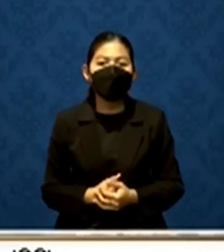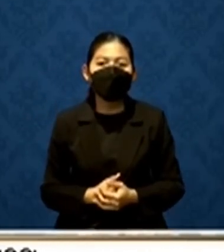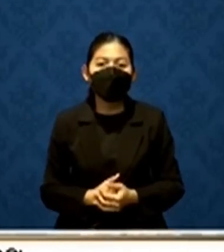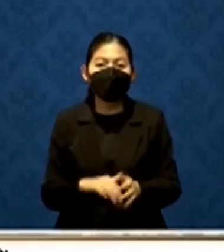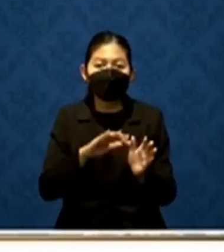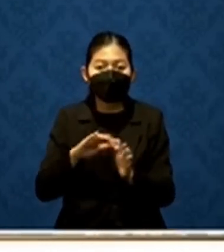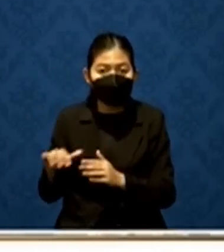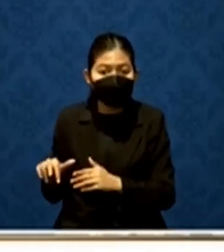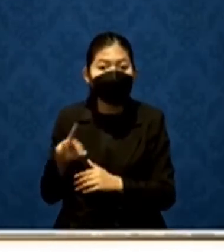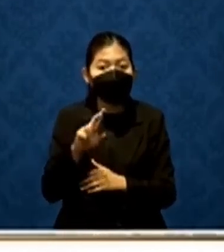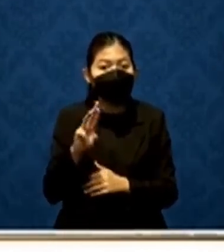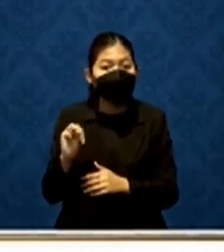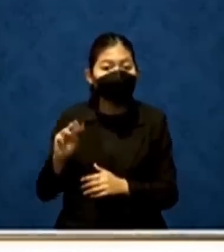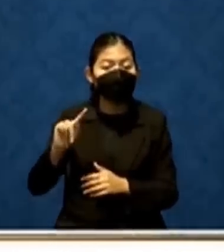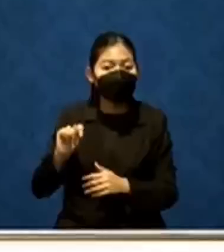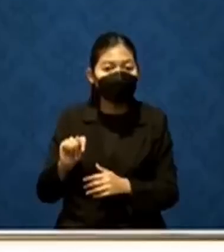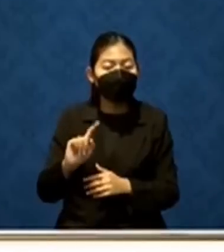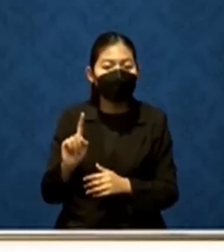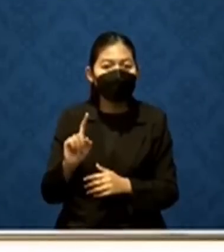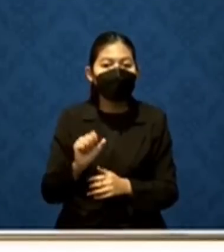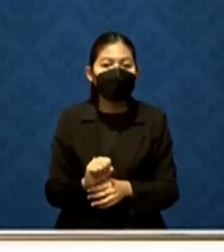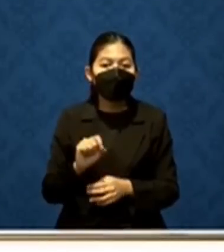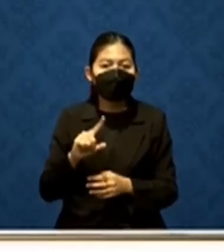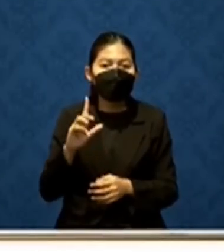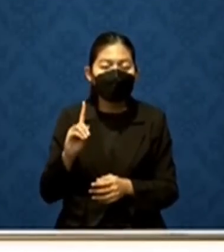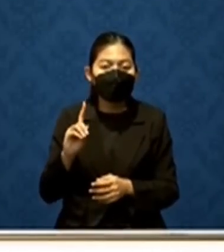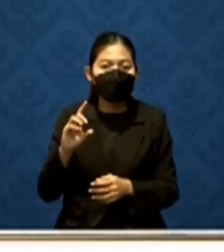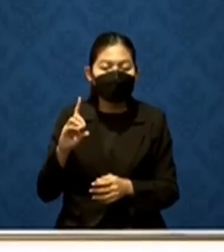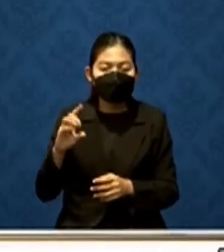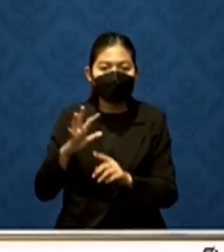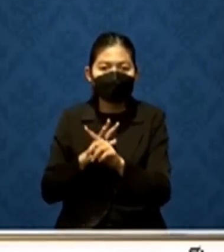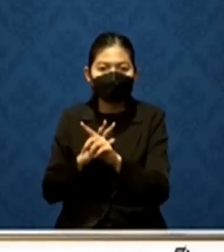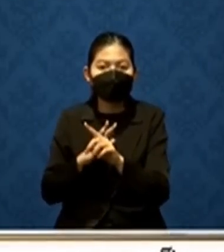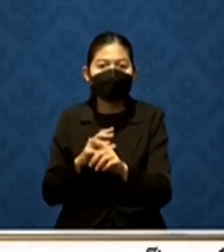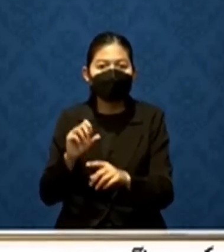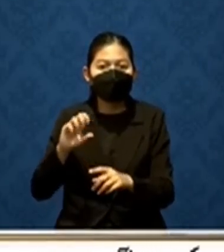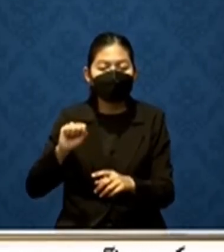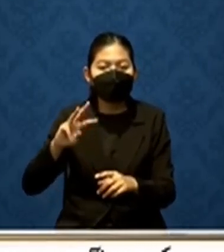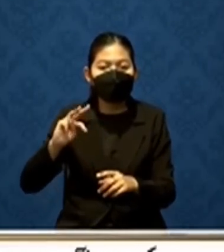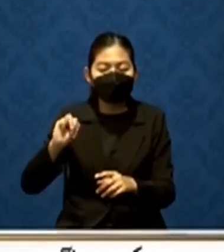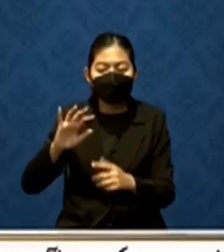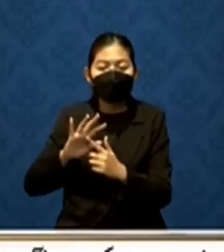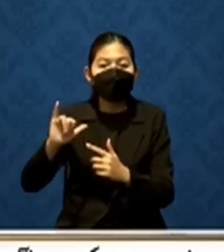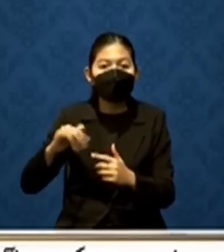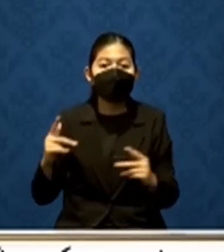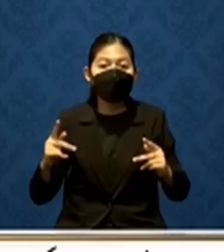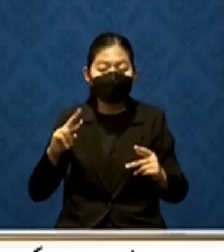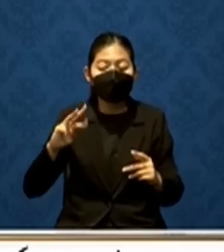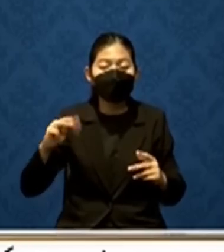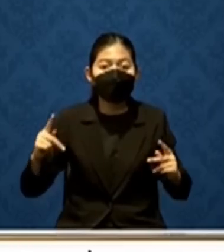ต้องดีท่านต่อไปคำถามที่ก็ลบนายศักดิ์สยามชิดชอบรัฐมนตรีว่าการกระทรวงคมนาคมถ้า